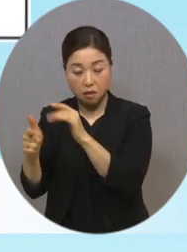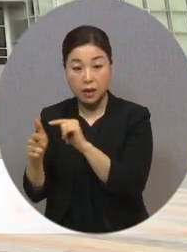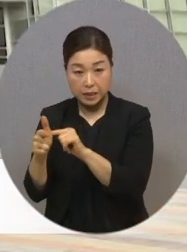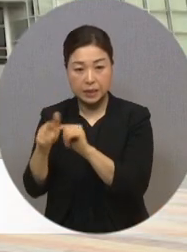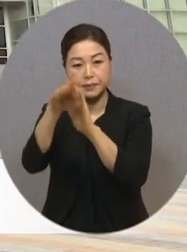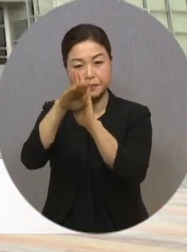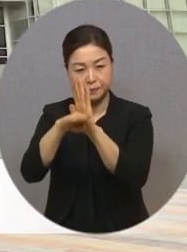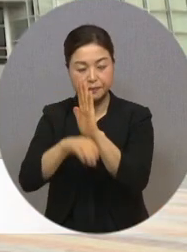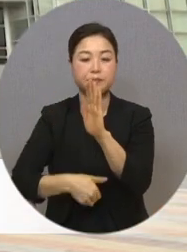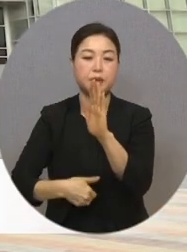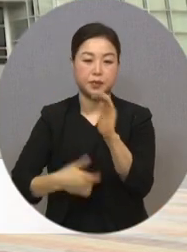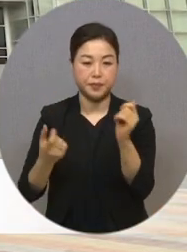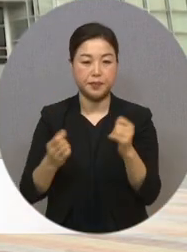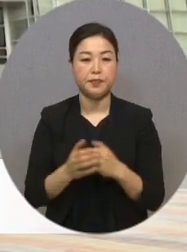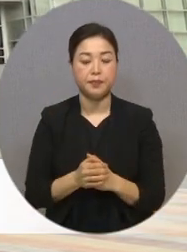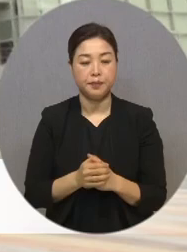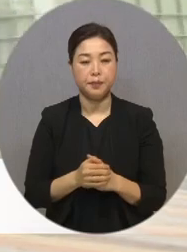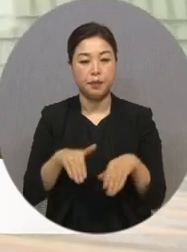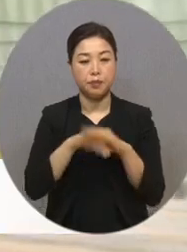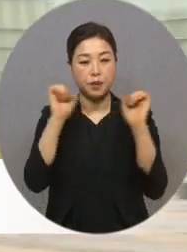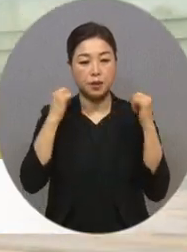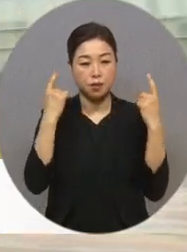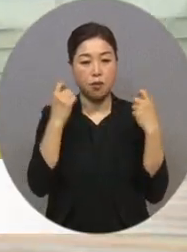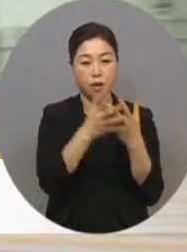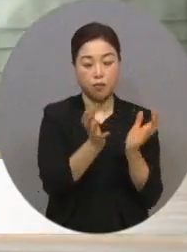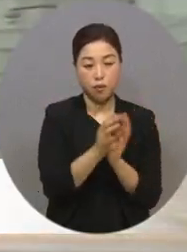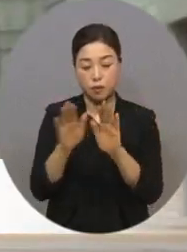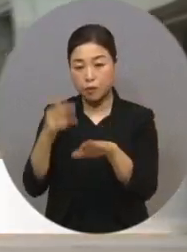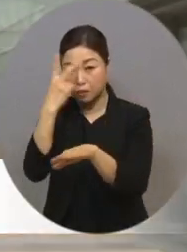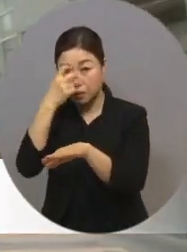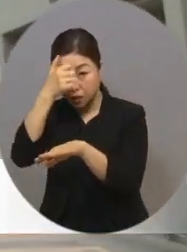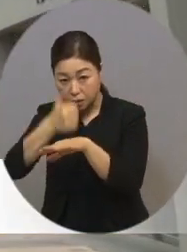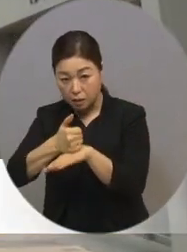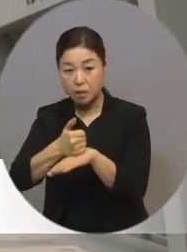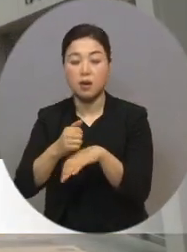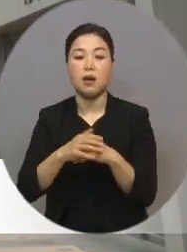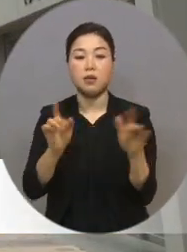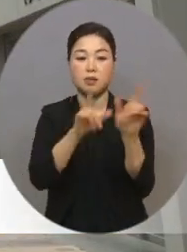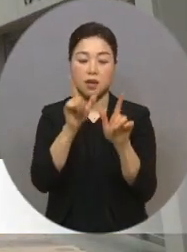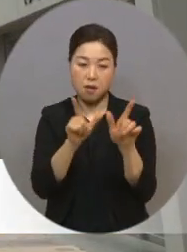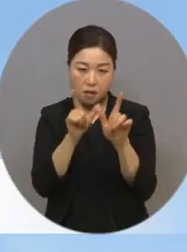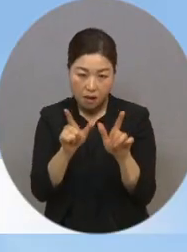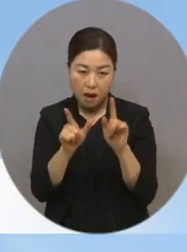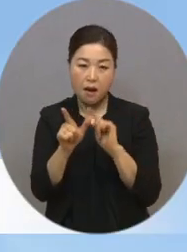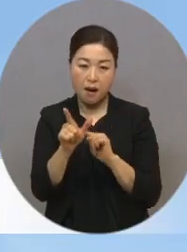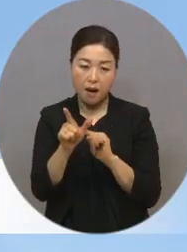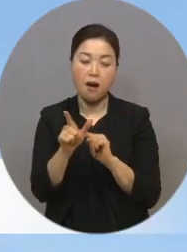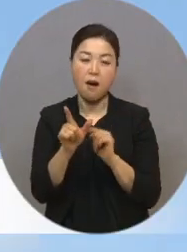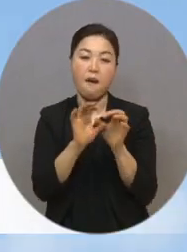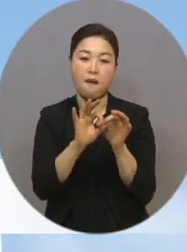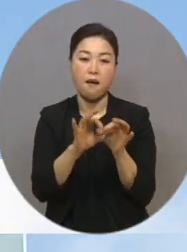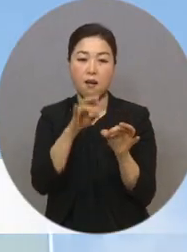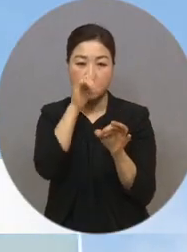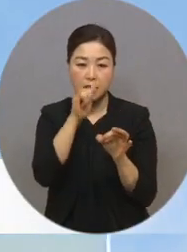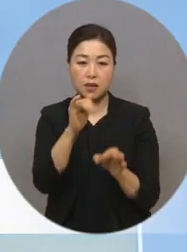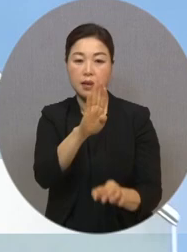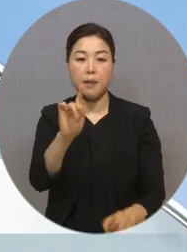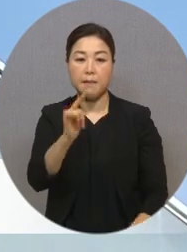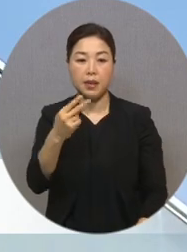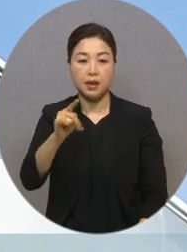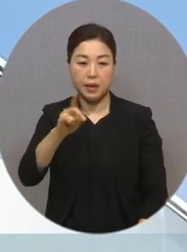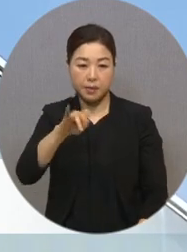뒤를이었습니다 문체부는 이번 조사 결과를 바탕으로 생활 밀착형 체육 시설인 반다비 체육 센터를